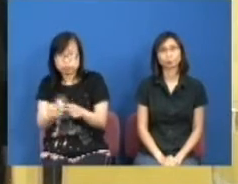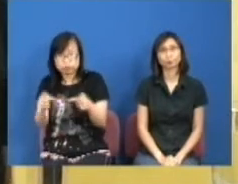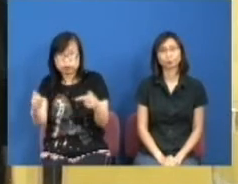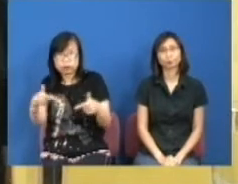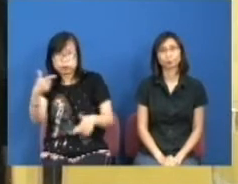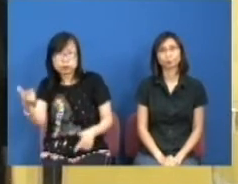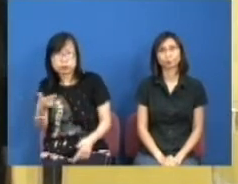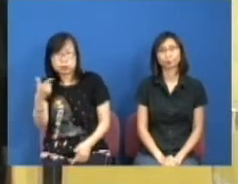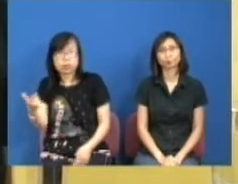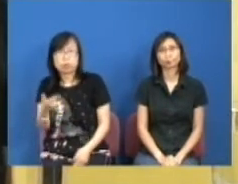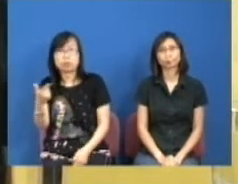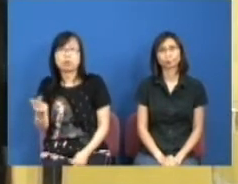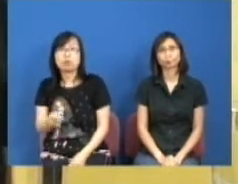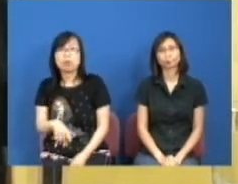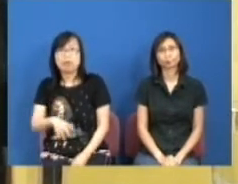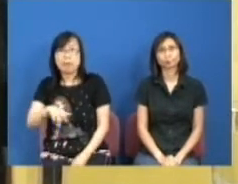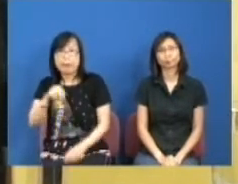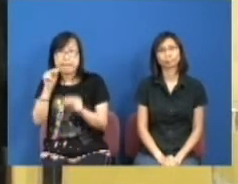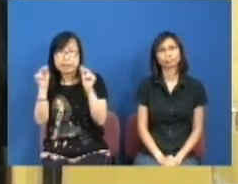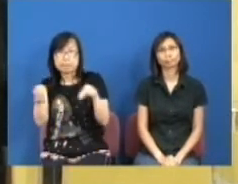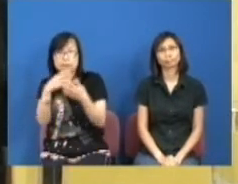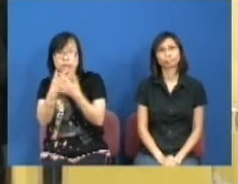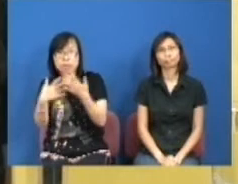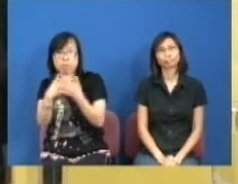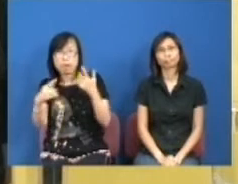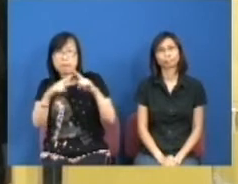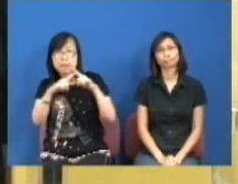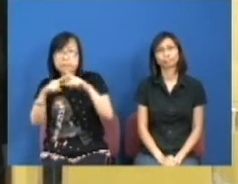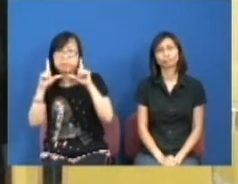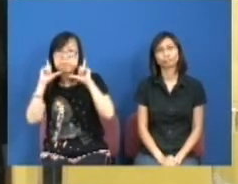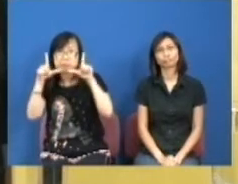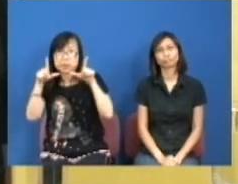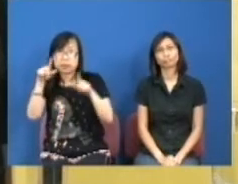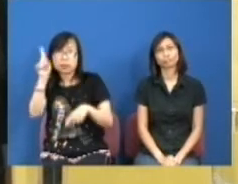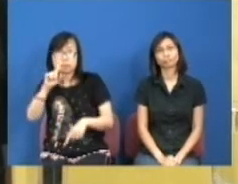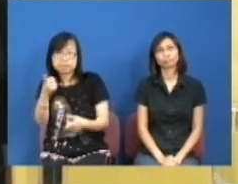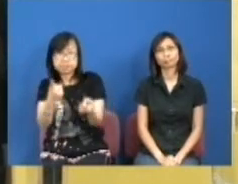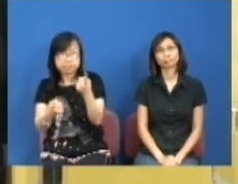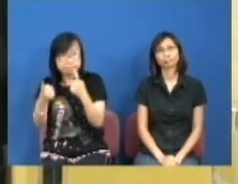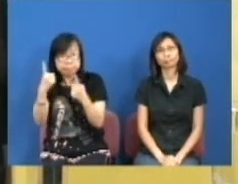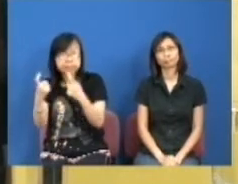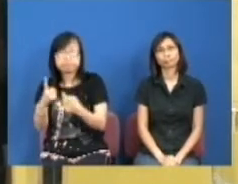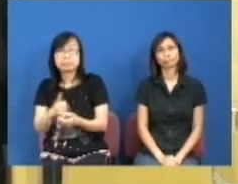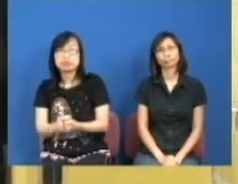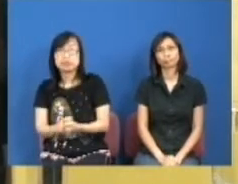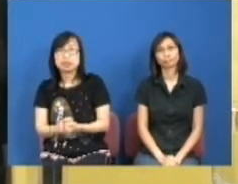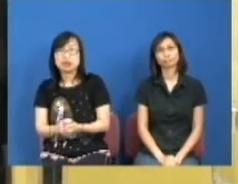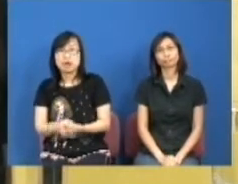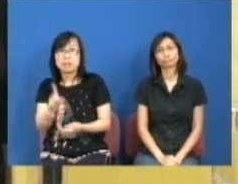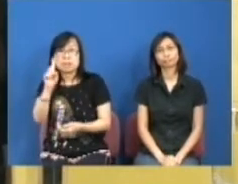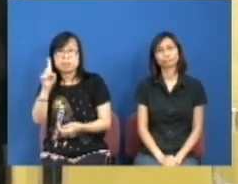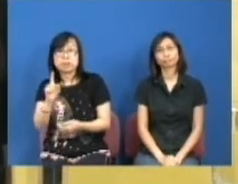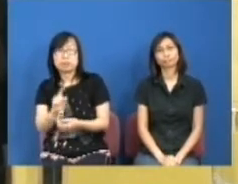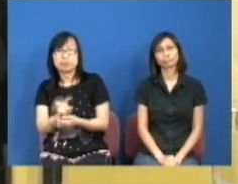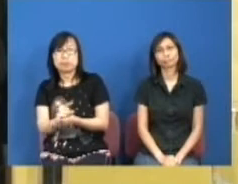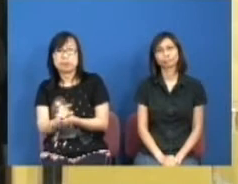係一個趨勢嚟㗎啦。咁但係問題就係網民將會即係點樣去回應呢個咁樣嘅挑戰嚇？即係點樣嘅即